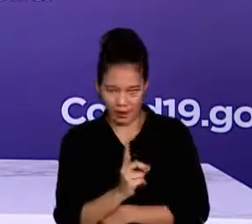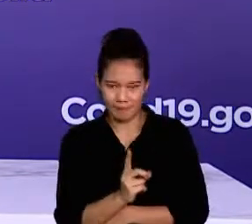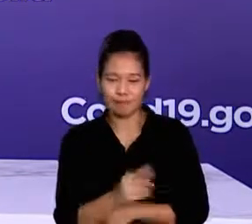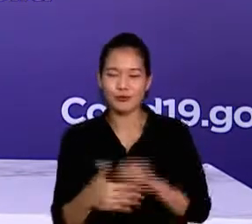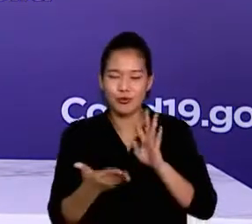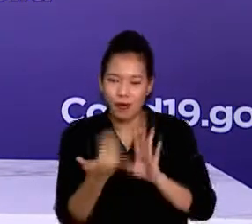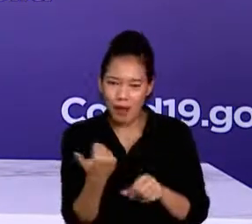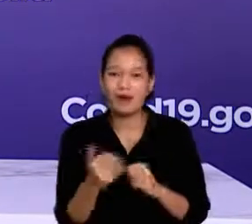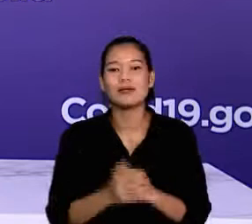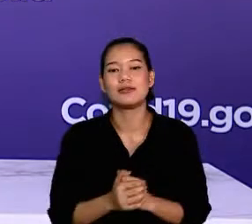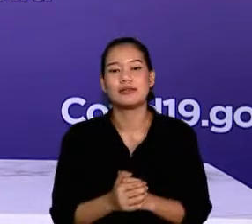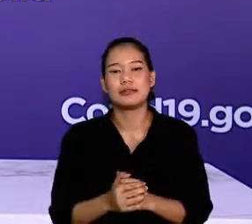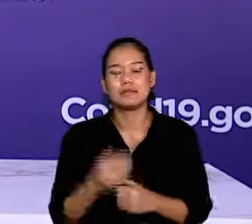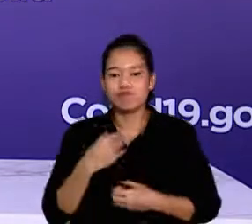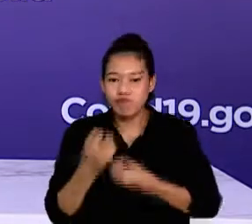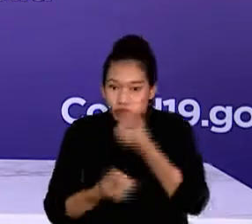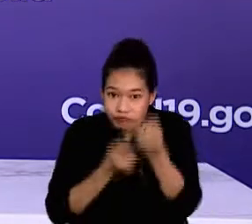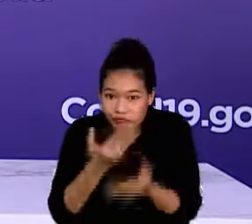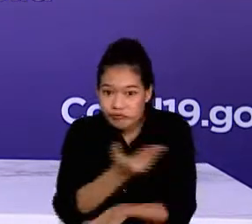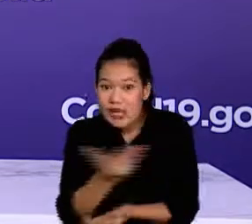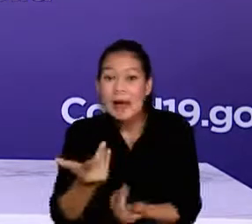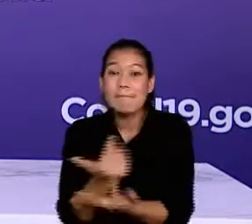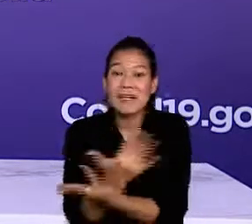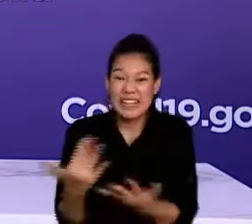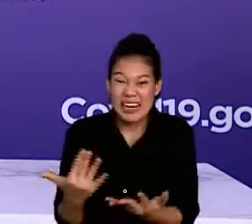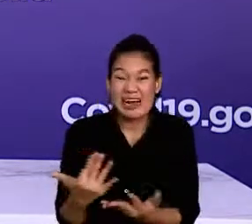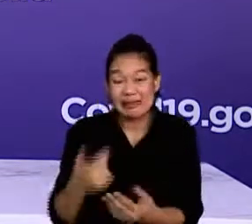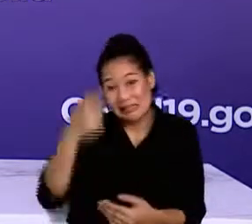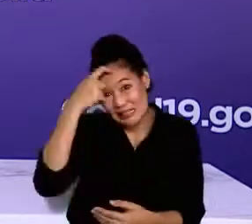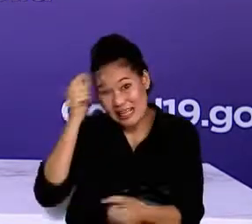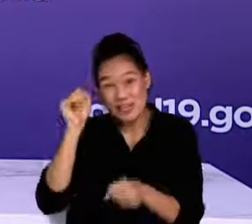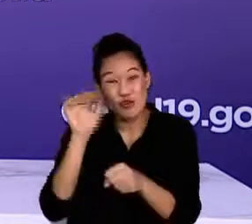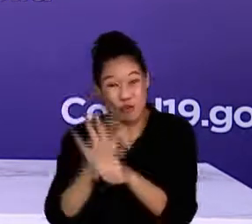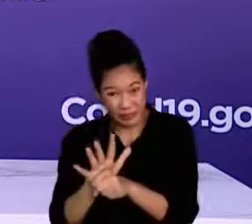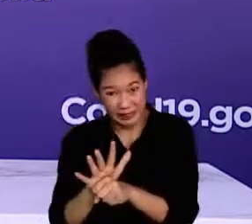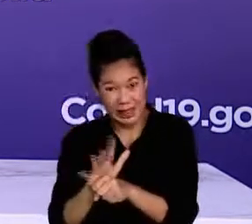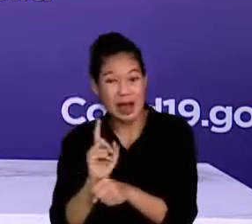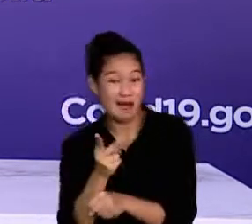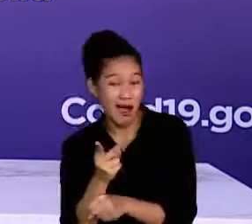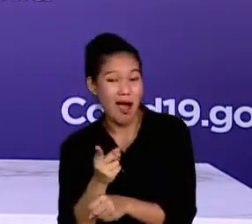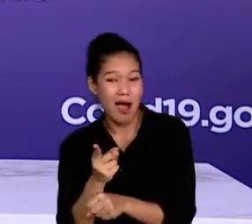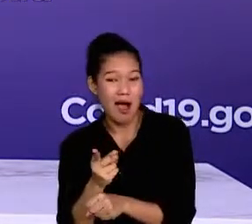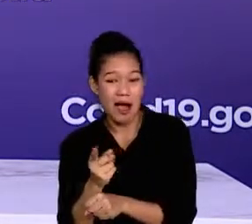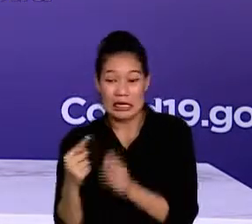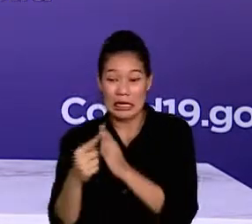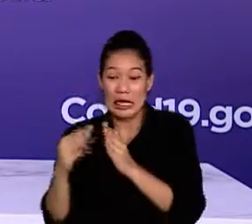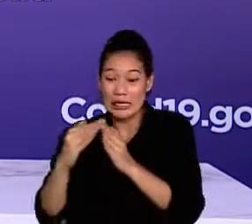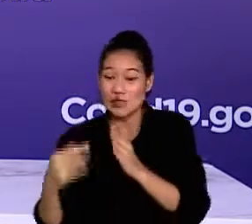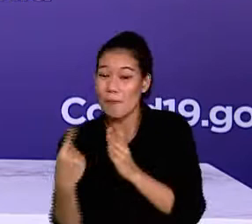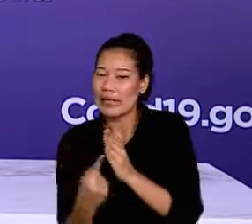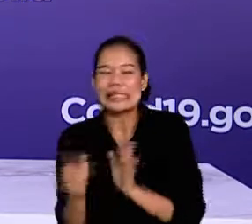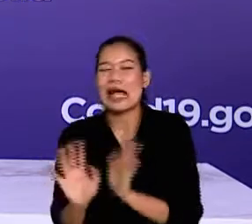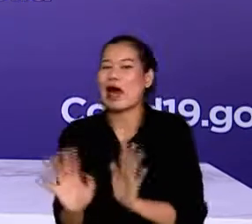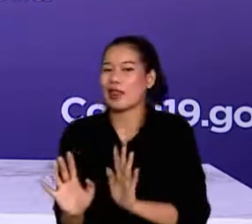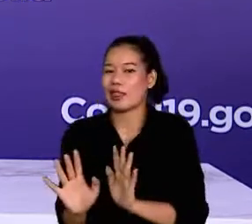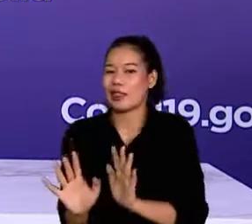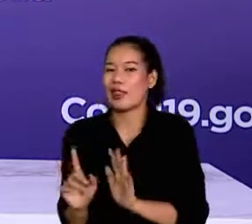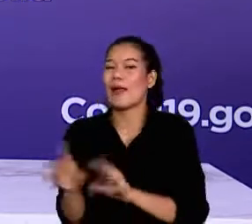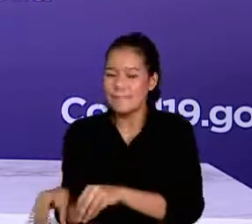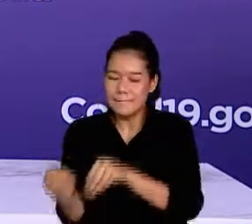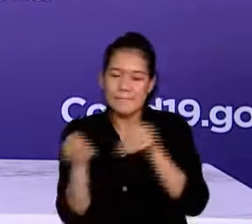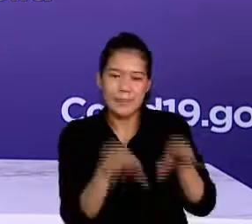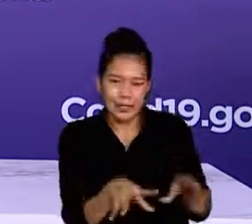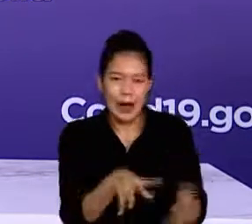dari itu Sekali lagi kami himbau agar penderita coffee 19 gejala tidak melakukan isolasi Mandiri